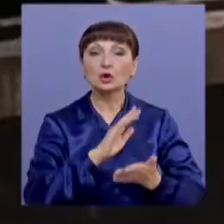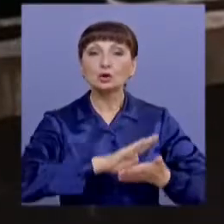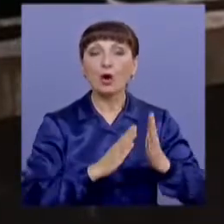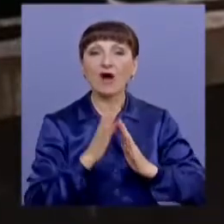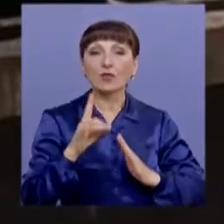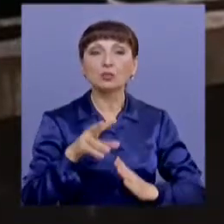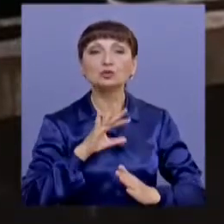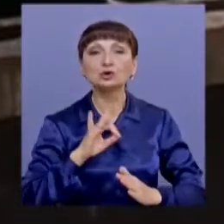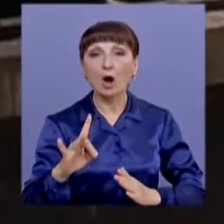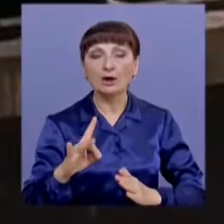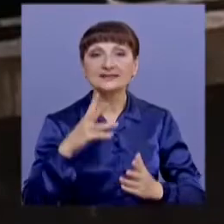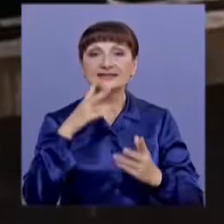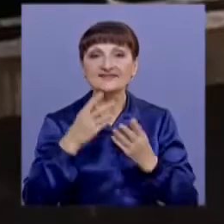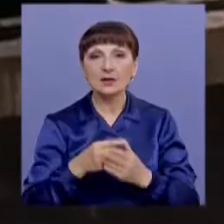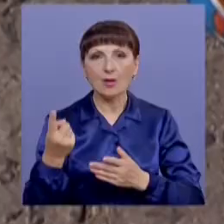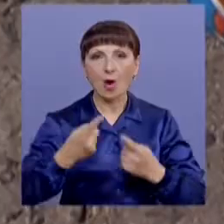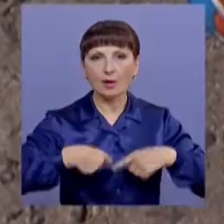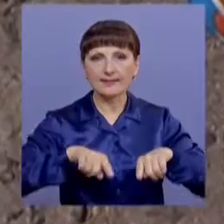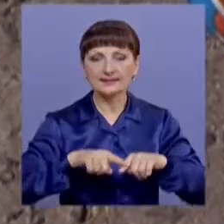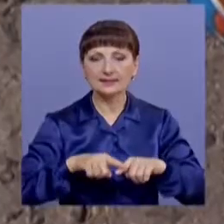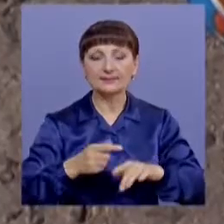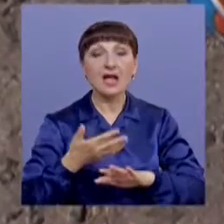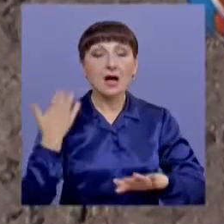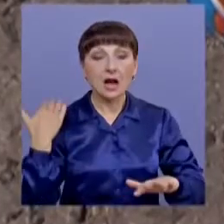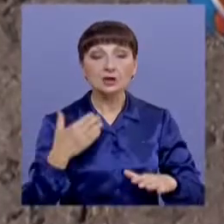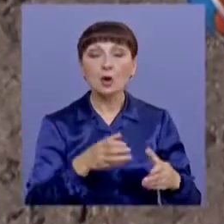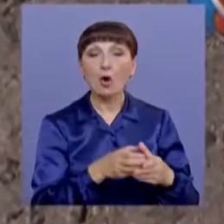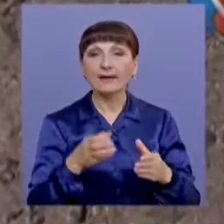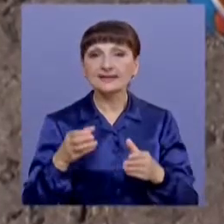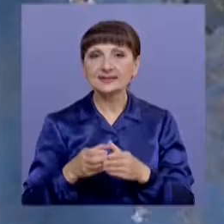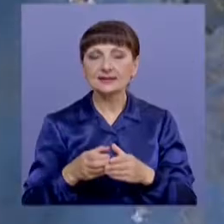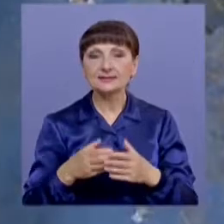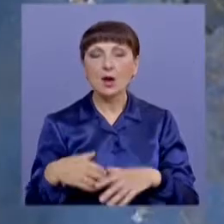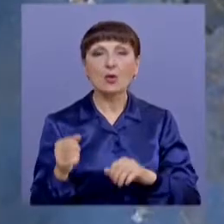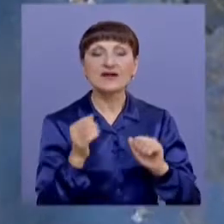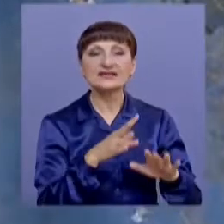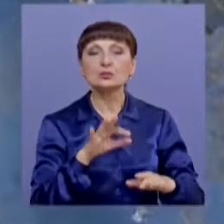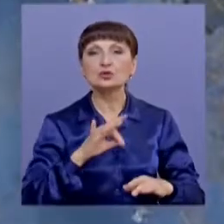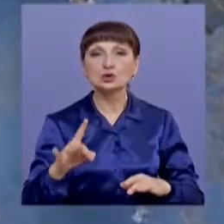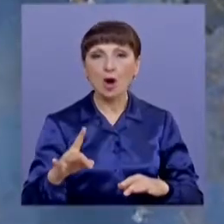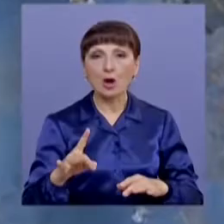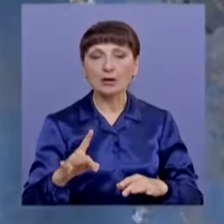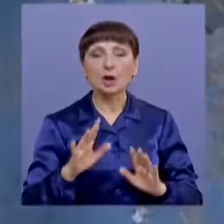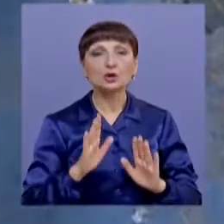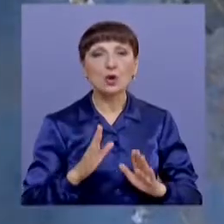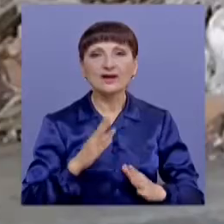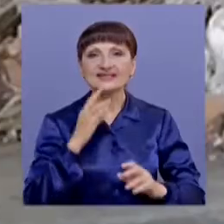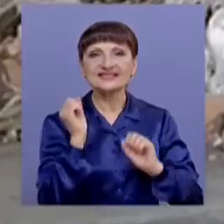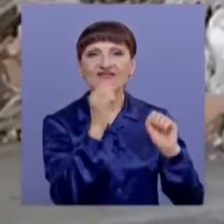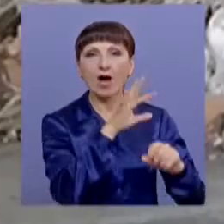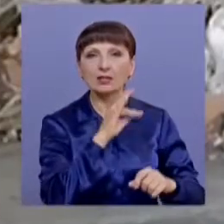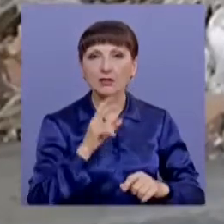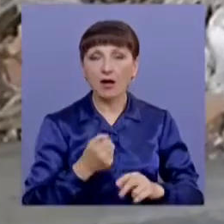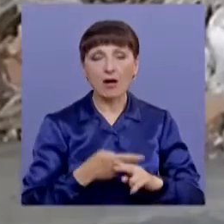с мусоровывозящими организациями. Раньше подрядные организации увозили собранный мусор исключительно на свалке, а